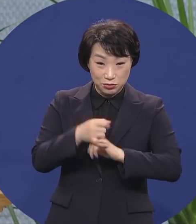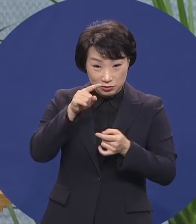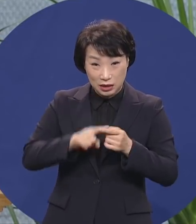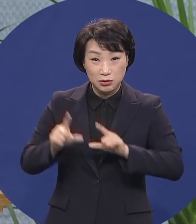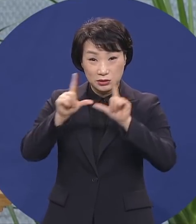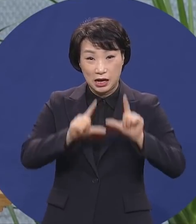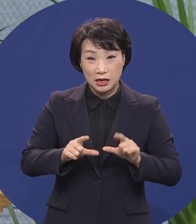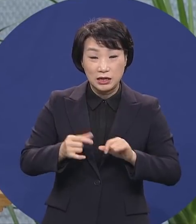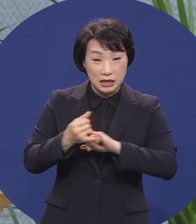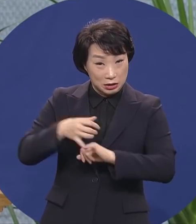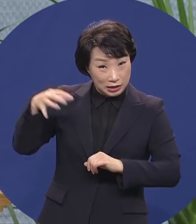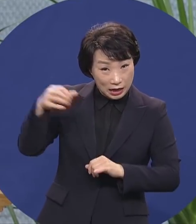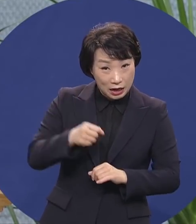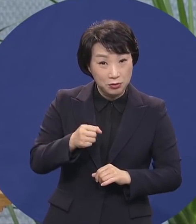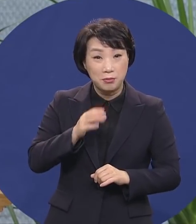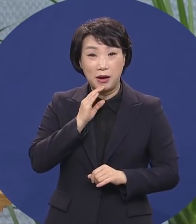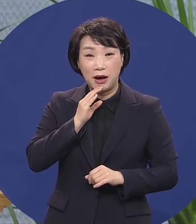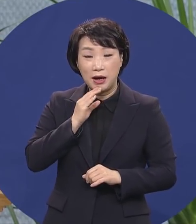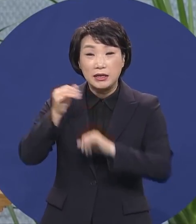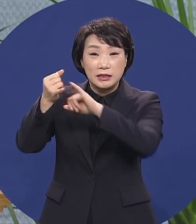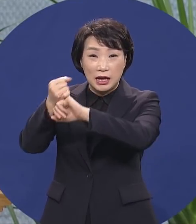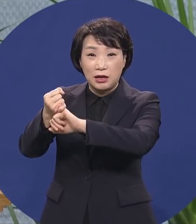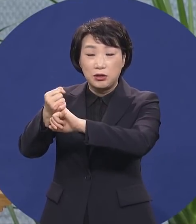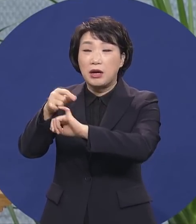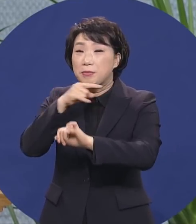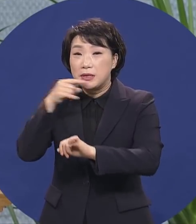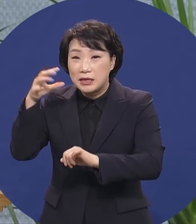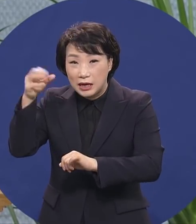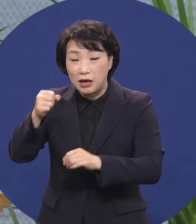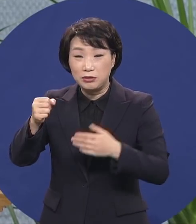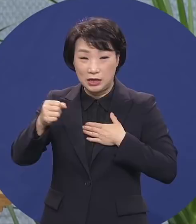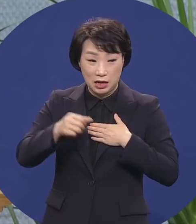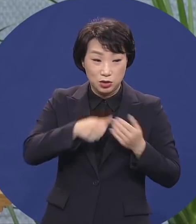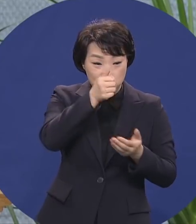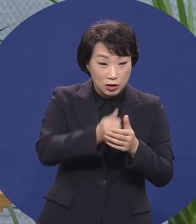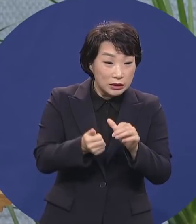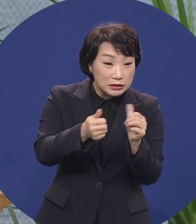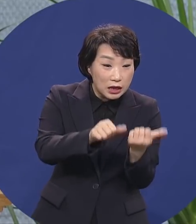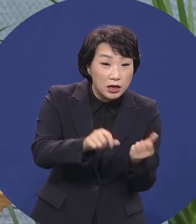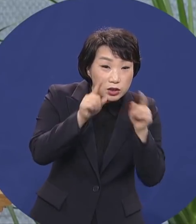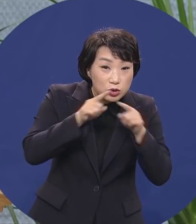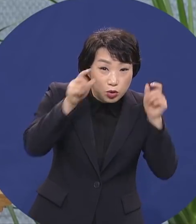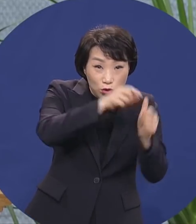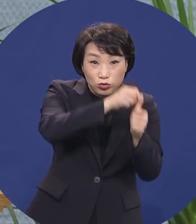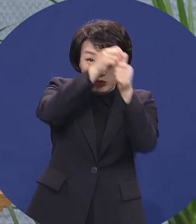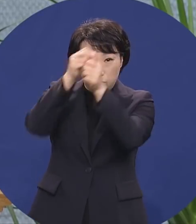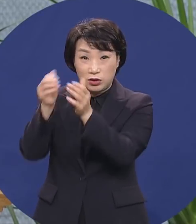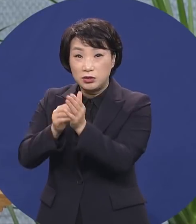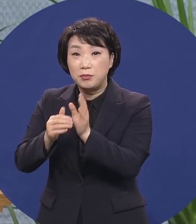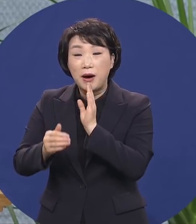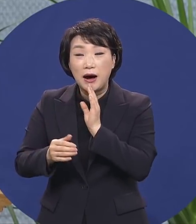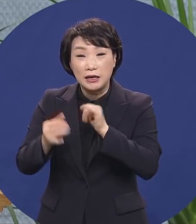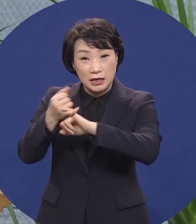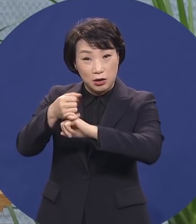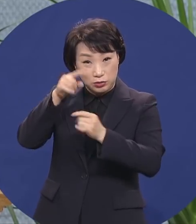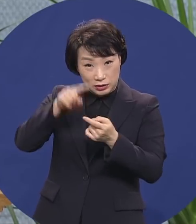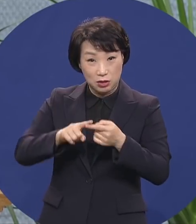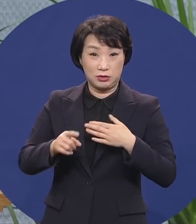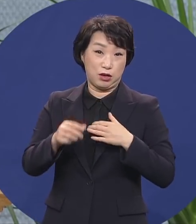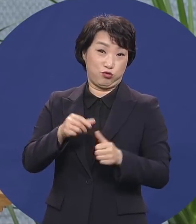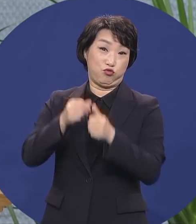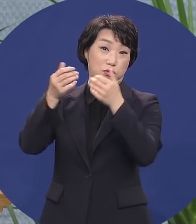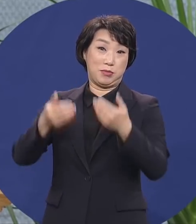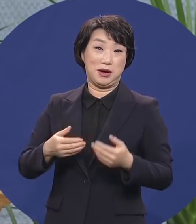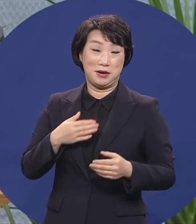살아 약속을 얻어내고, 약속의 피로 나를 죄와 사망과 지옥에서 구원했으니 약속대로